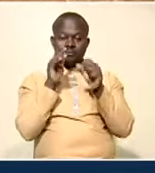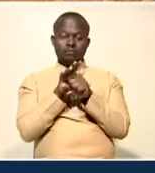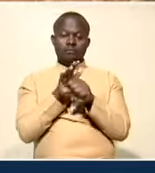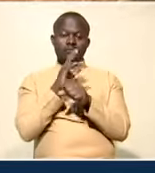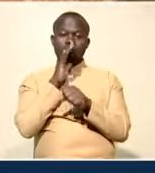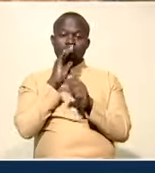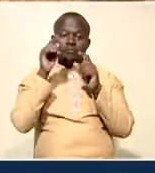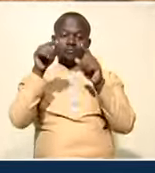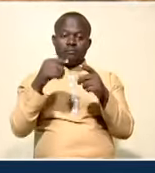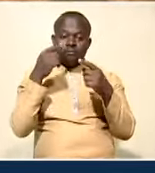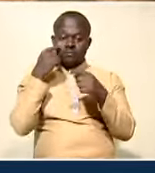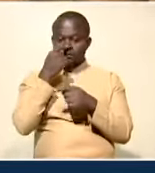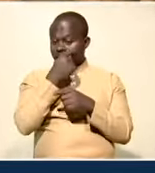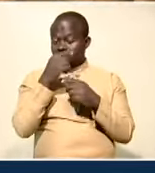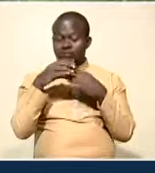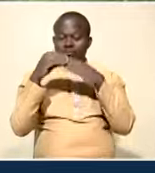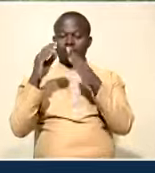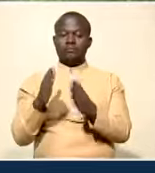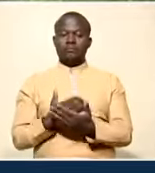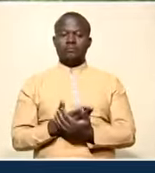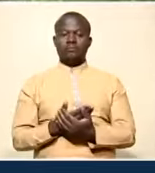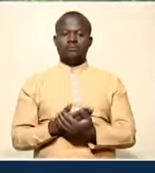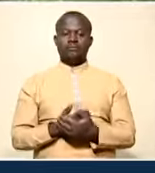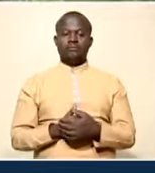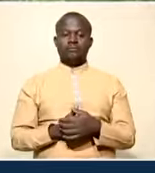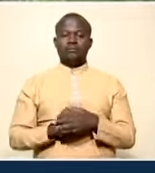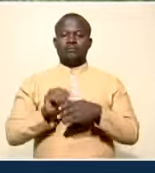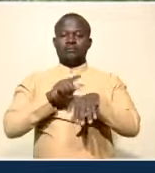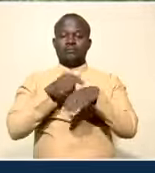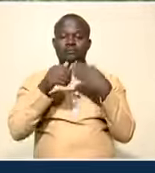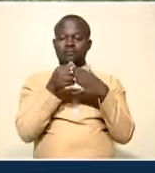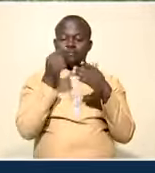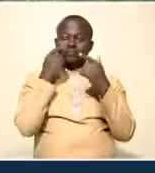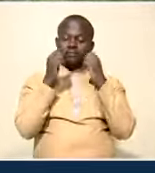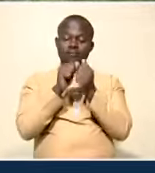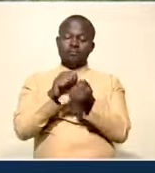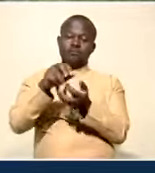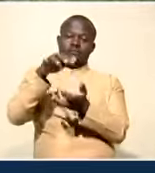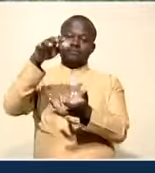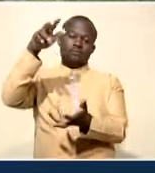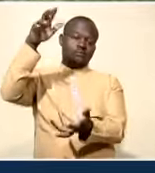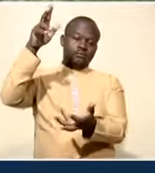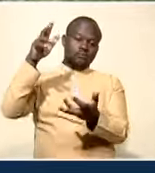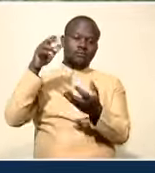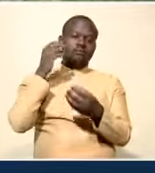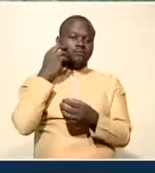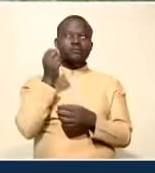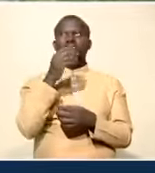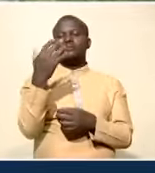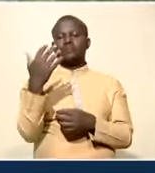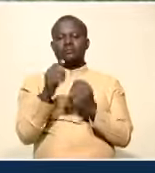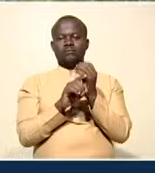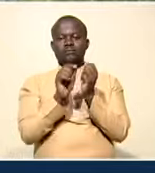bategereje uza wese kureba ngo bamuyobore. Mbo igihe cyarageze tukajya tubona umwotsi hari nko mu kwa gatanu